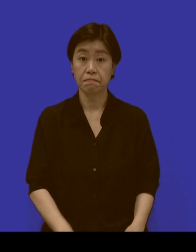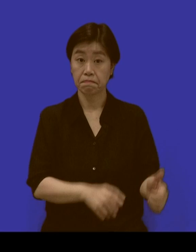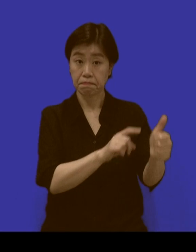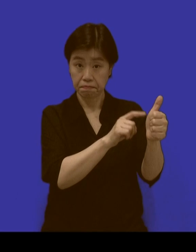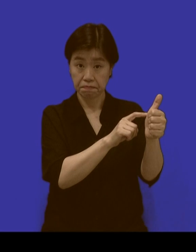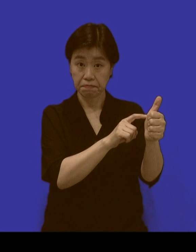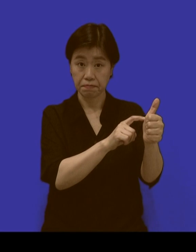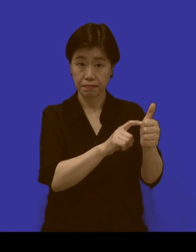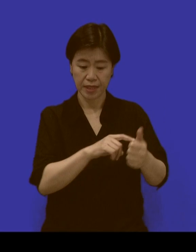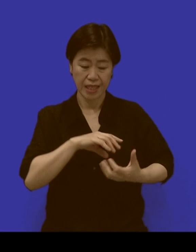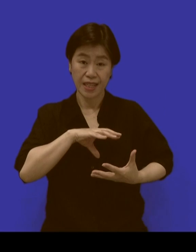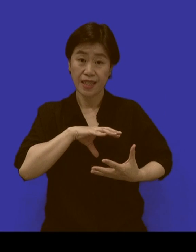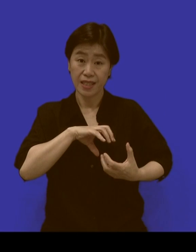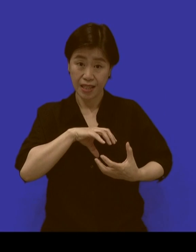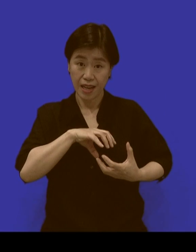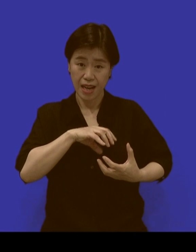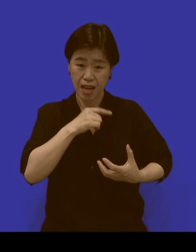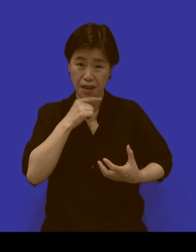감염된